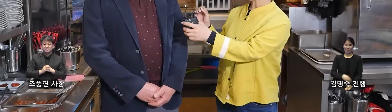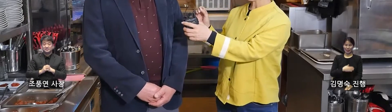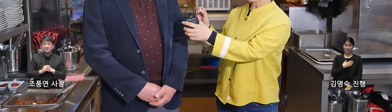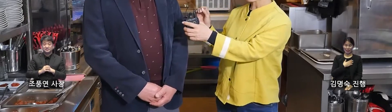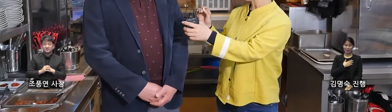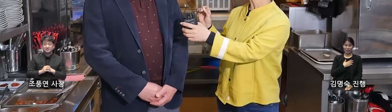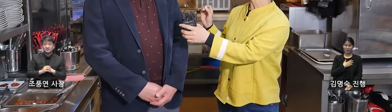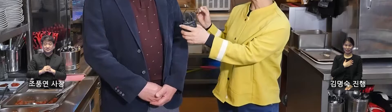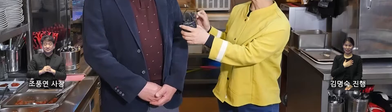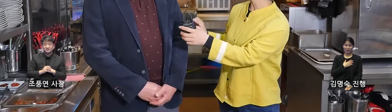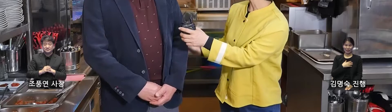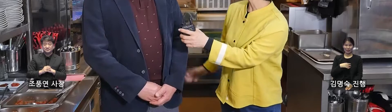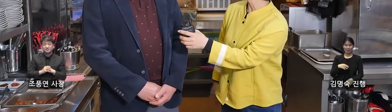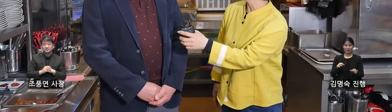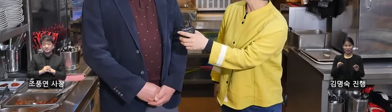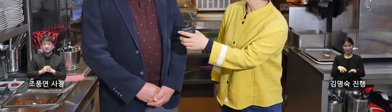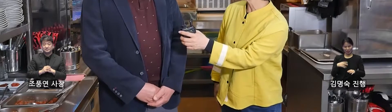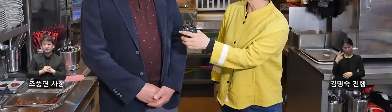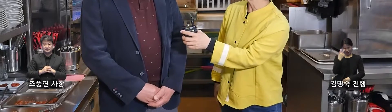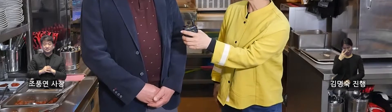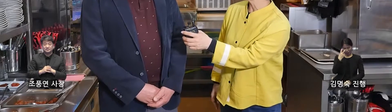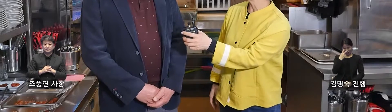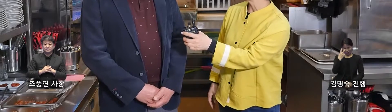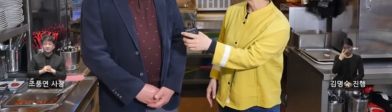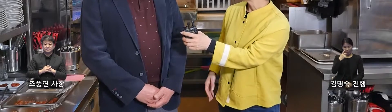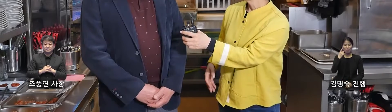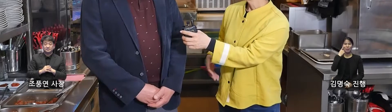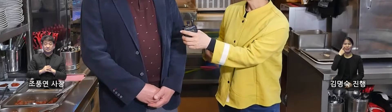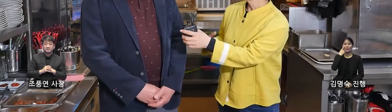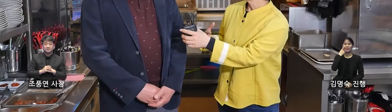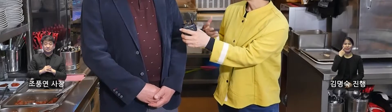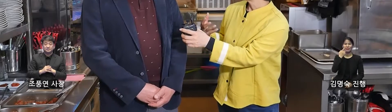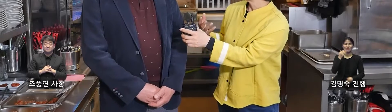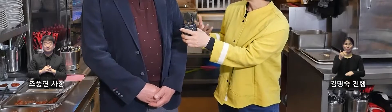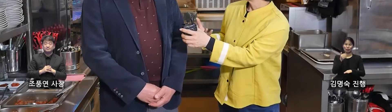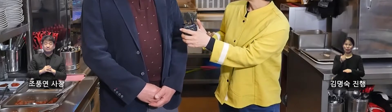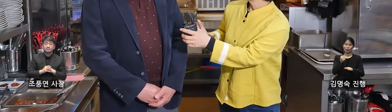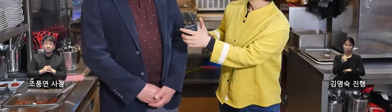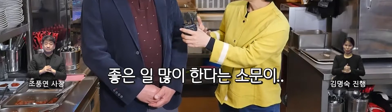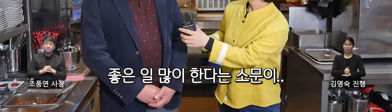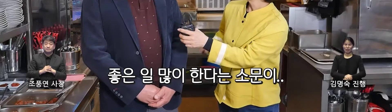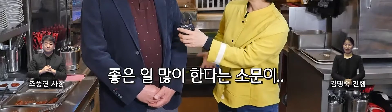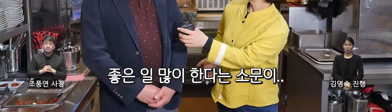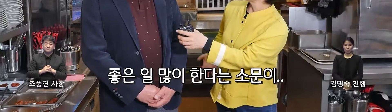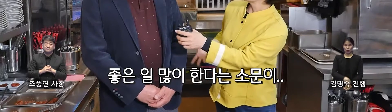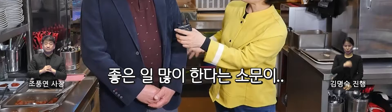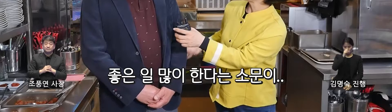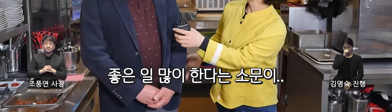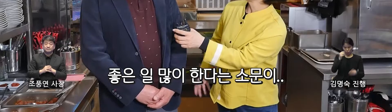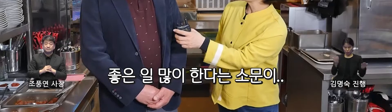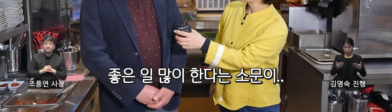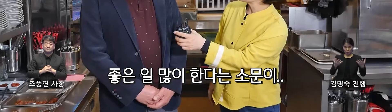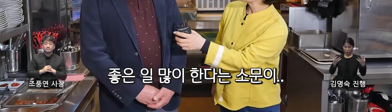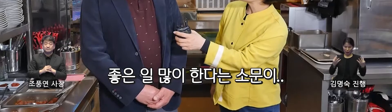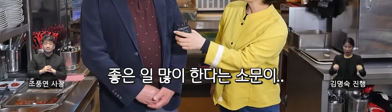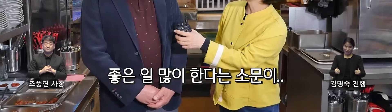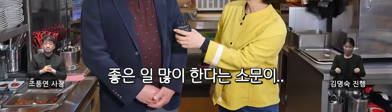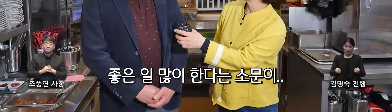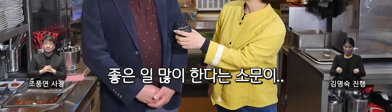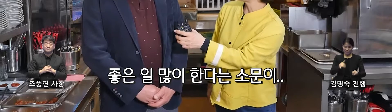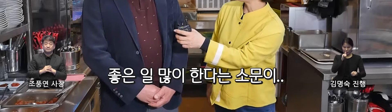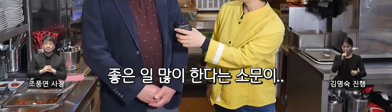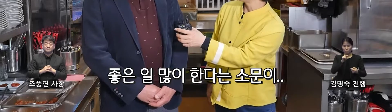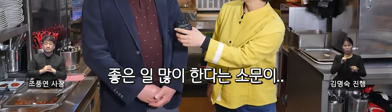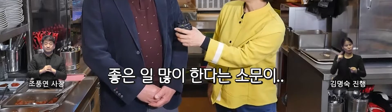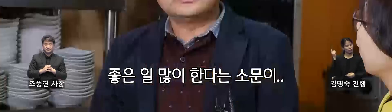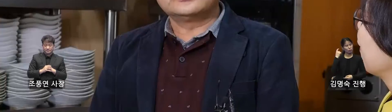또 잠깐 이렇게 알아본 걸로는 이렇게 또 뭐 이렇게 좋은 일도 좀 하고 계신다는 얘기를